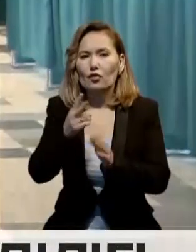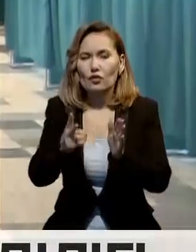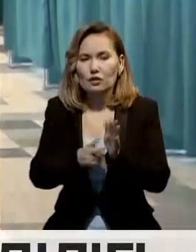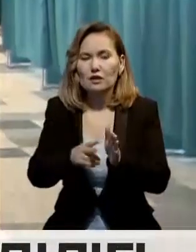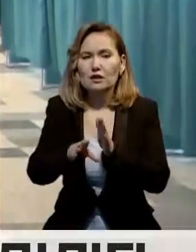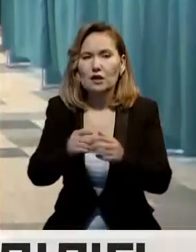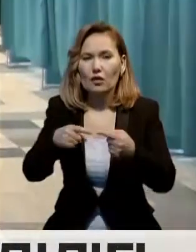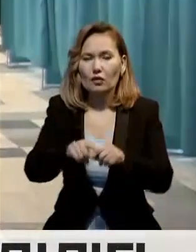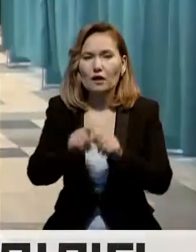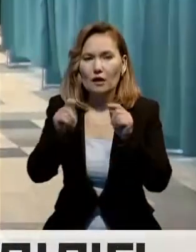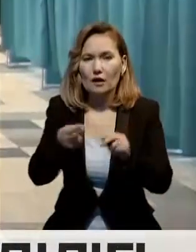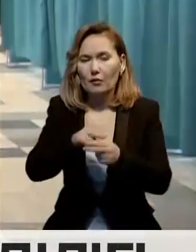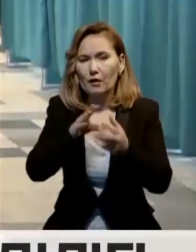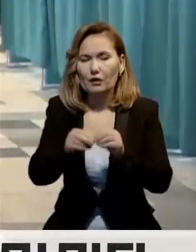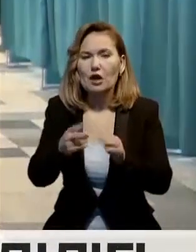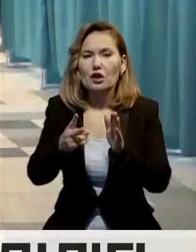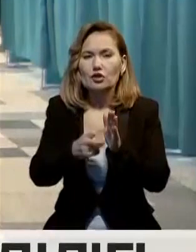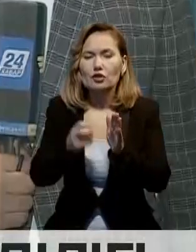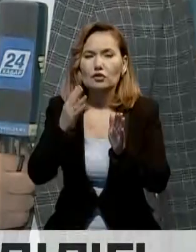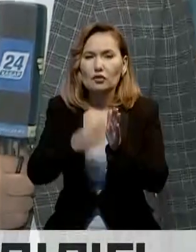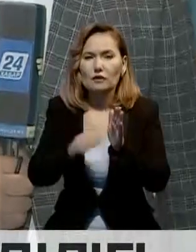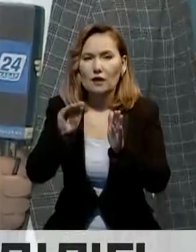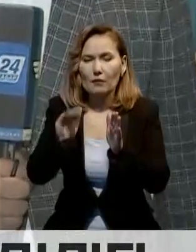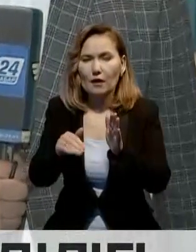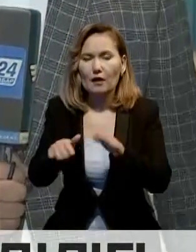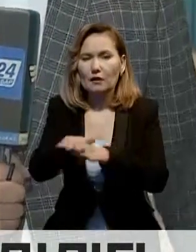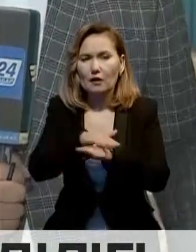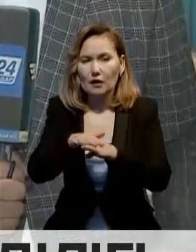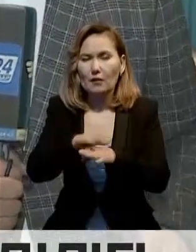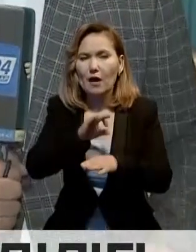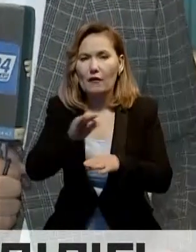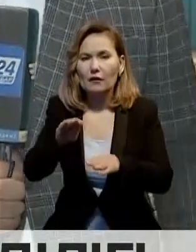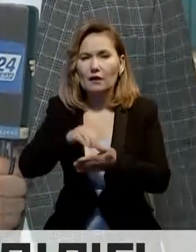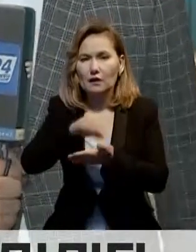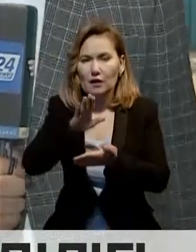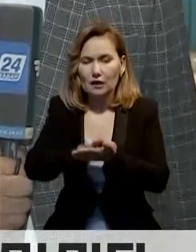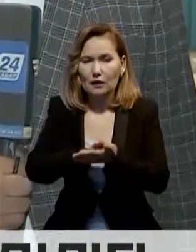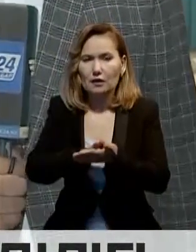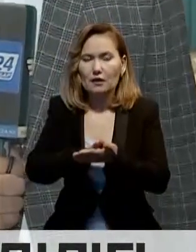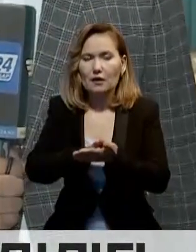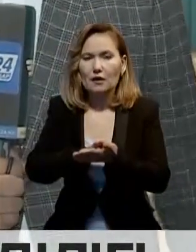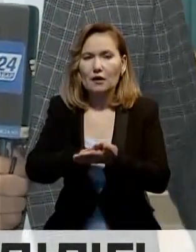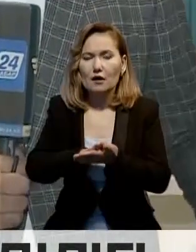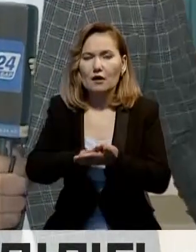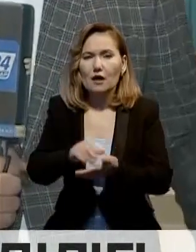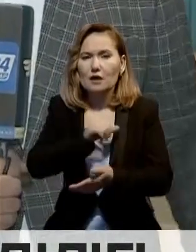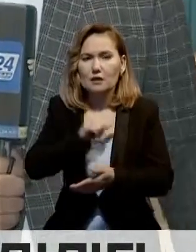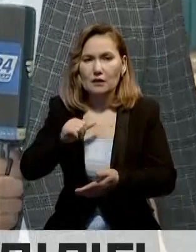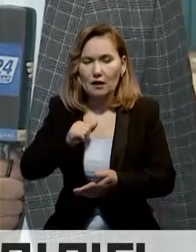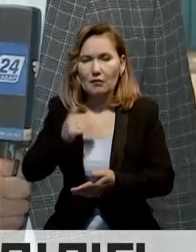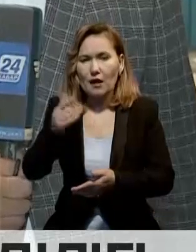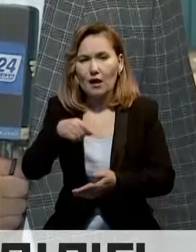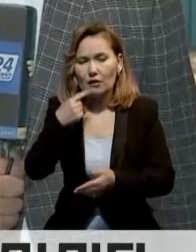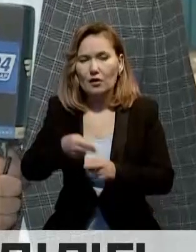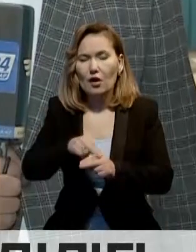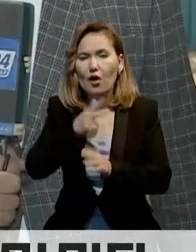өзінің есігін ашқан болатын. Онда 790 мыңға жуық электорат ресми тіркелген. Өзіңіз айтып өткен шығарсыз сірә,